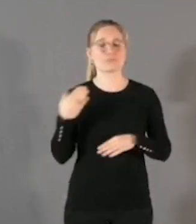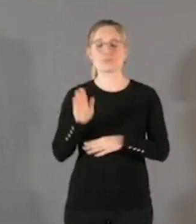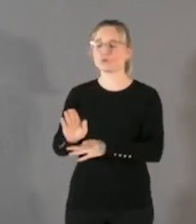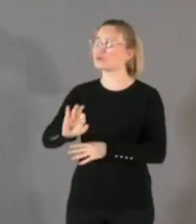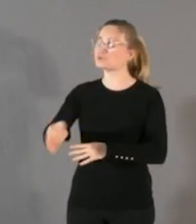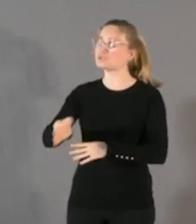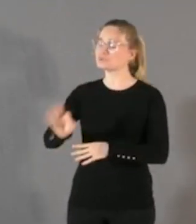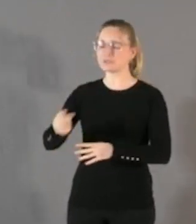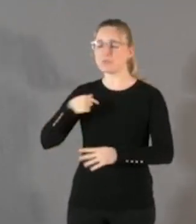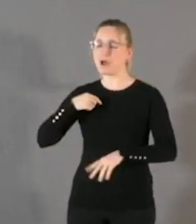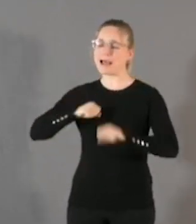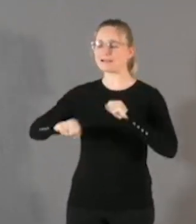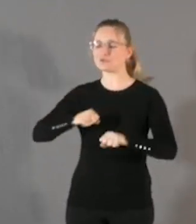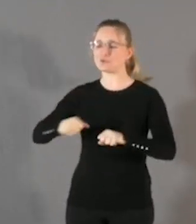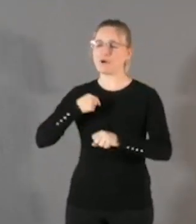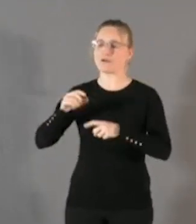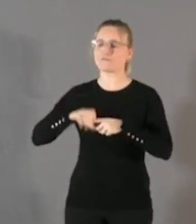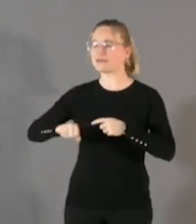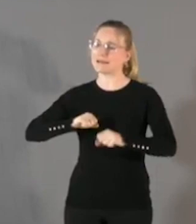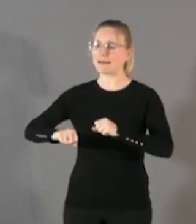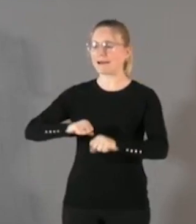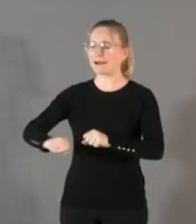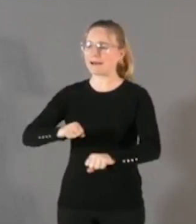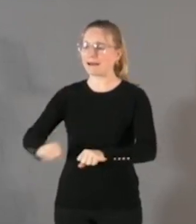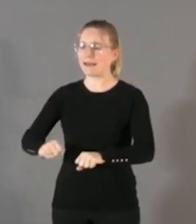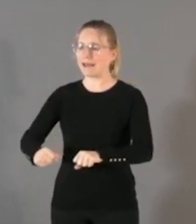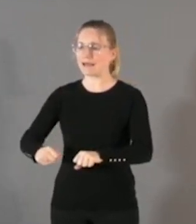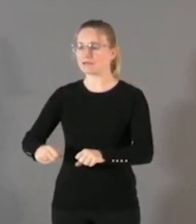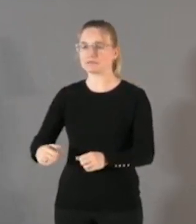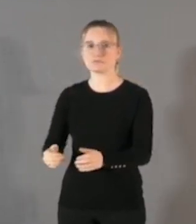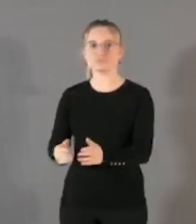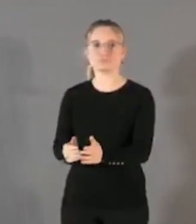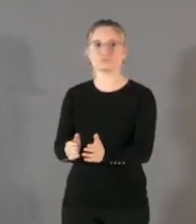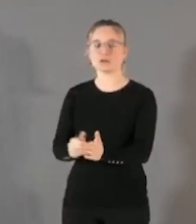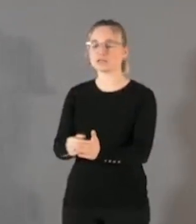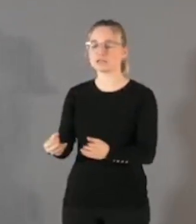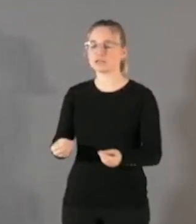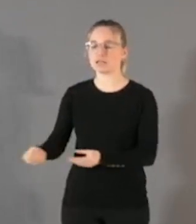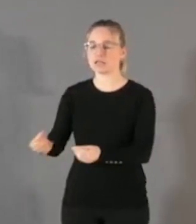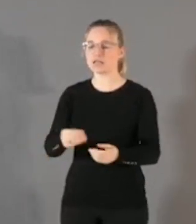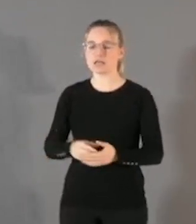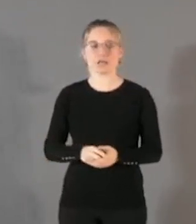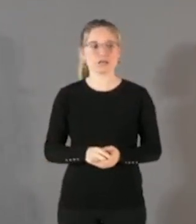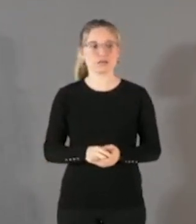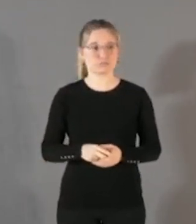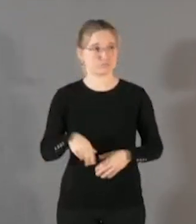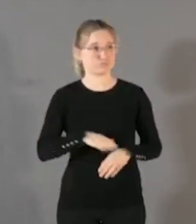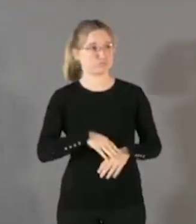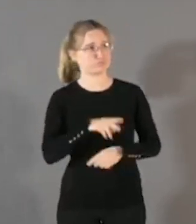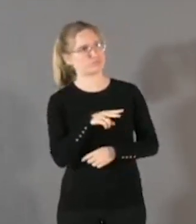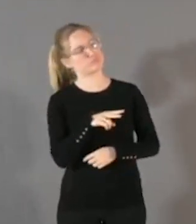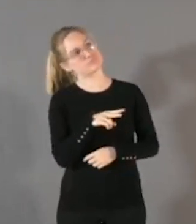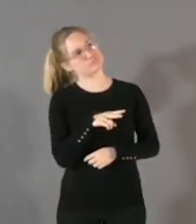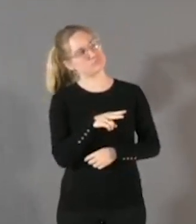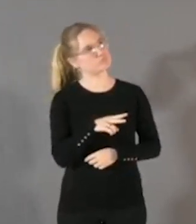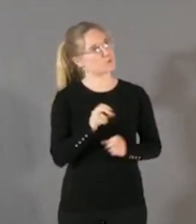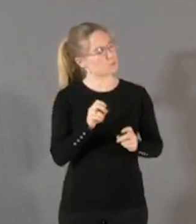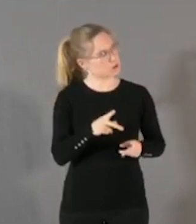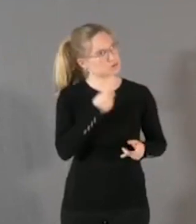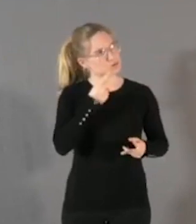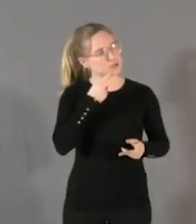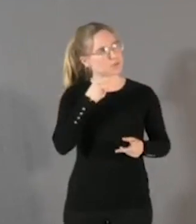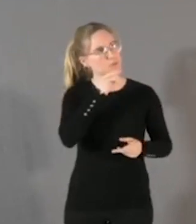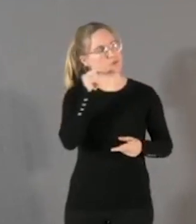de l'intention et de la déclaration, eh bien, nous découvrons Benoît Payan, magicien. Vraiment, Benoît Payan, magicien,